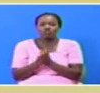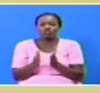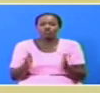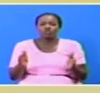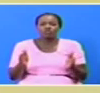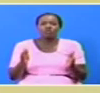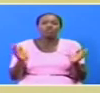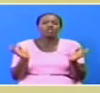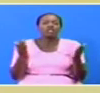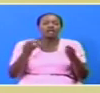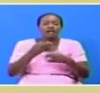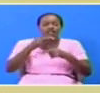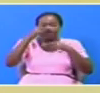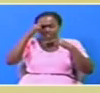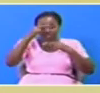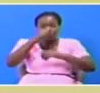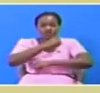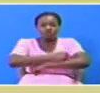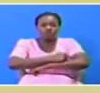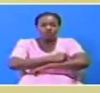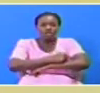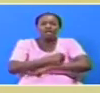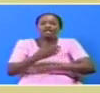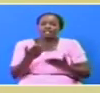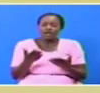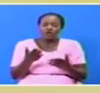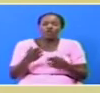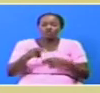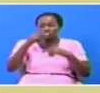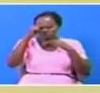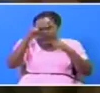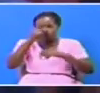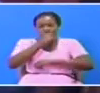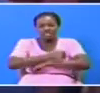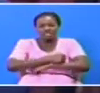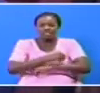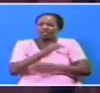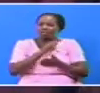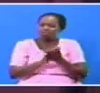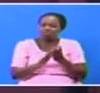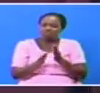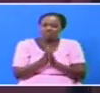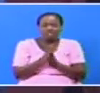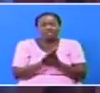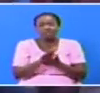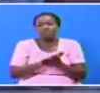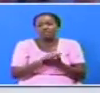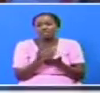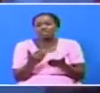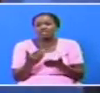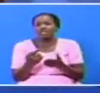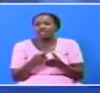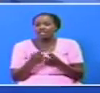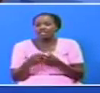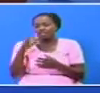sekondari kote nchini. Waziri Matiang'i amesema kuwa shule za sekondari hazina miundo msingi ifaayo, hivyo basi kukosa nafasi